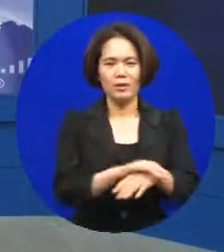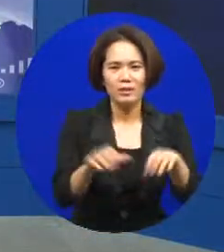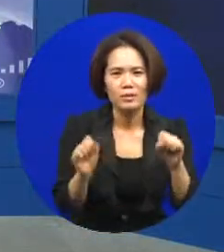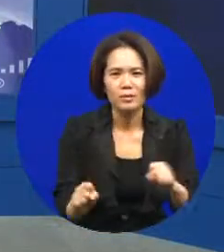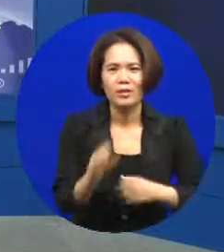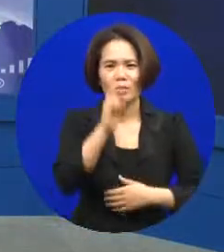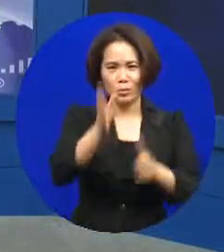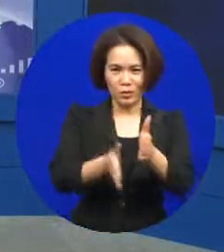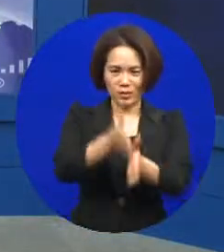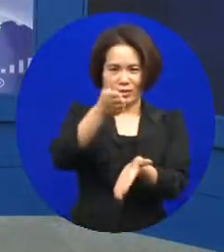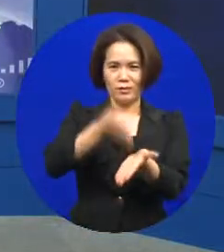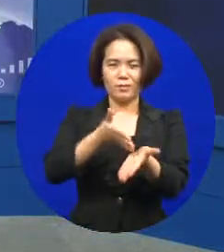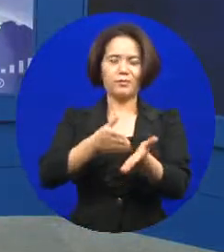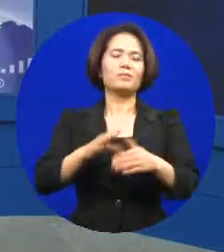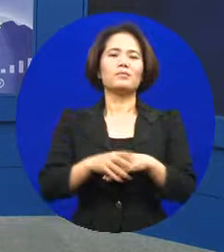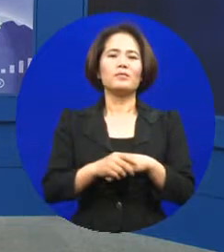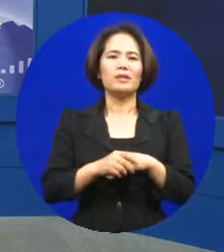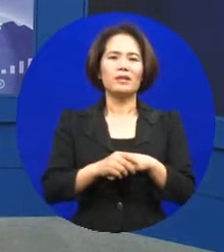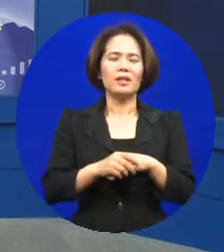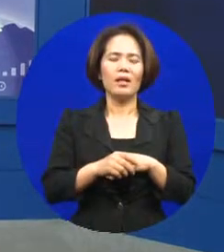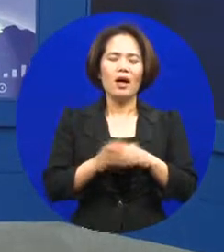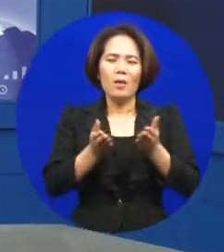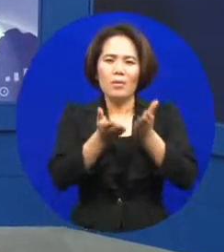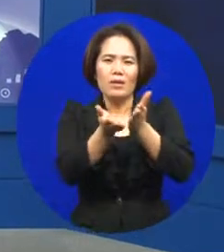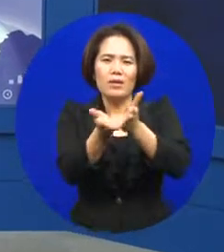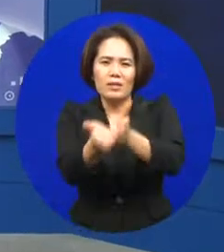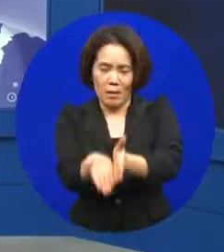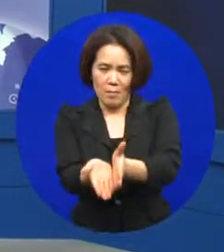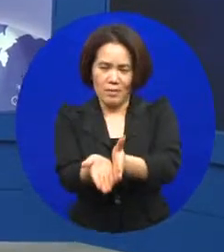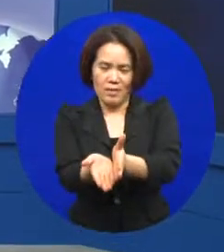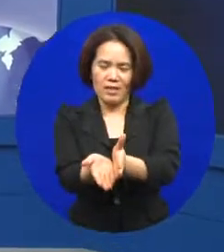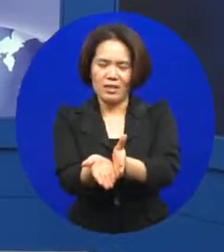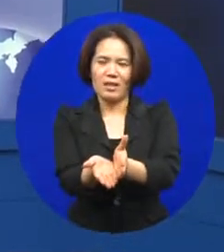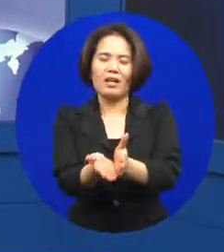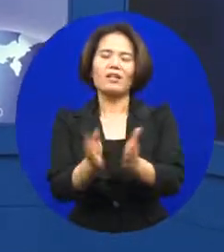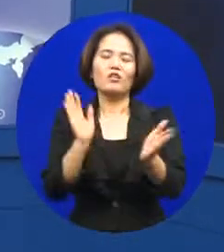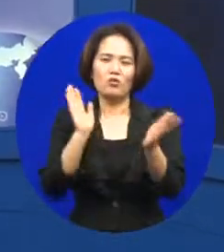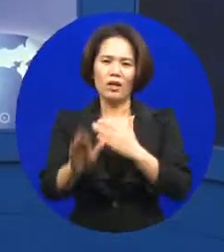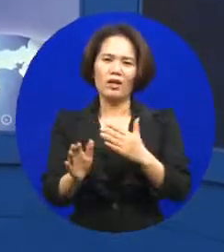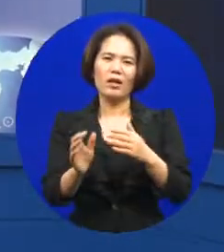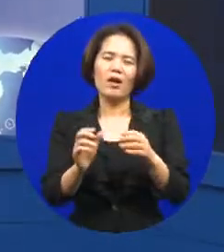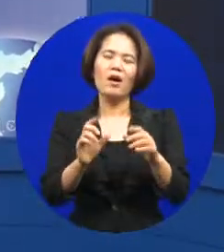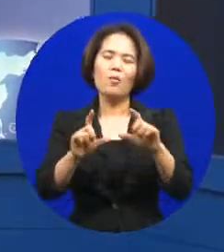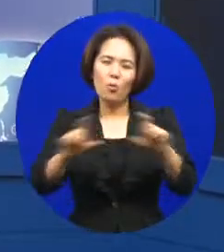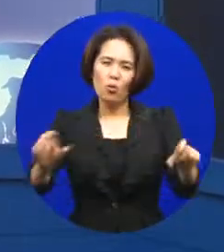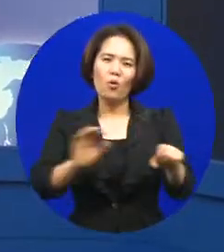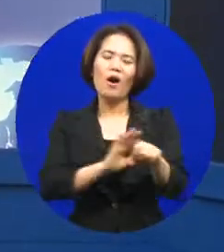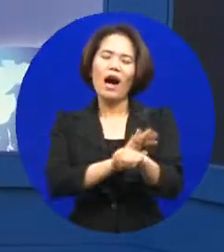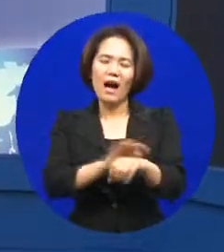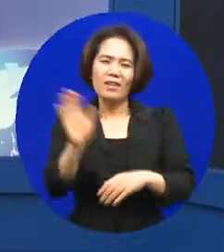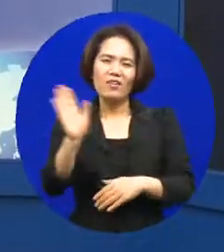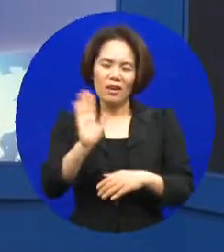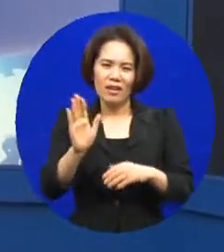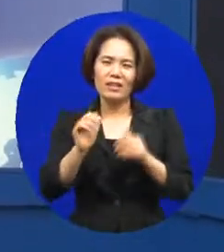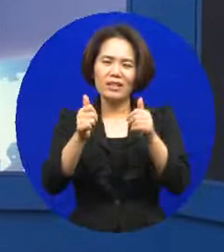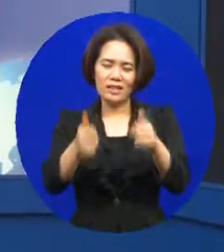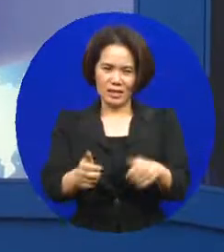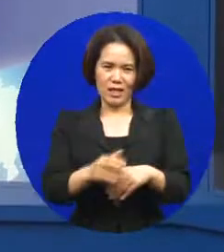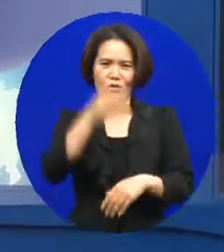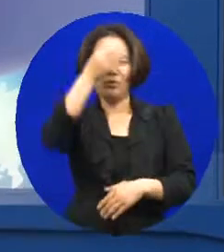여러분 안녕하십니까? 용인시정 뉴스입니다. 세월호 참사가 일어난 후로는 안녕하느냐는 흔한 인사를 건네는